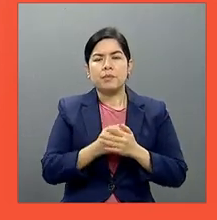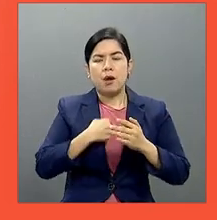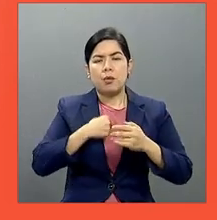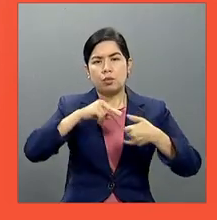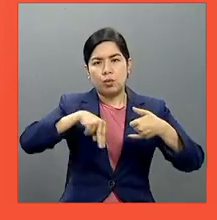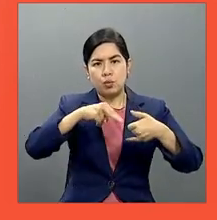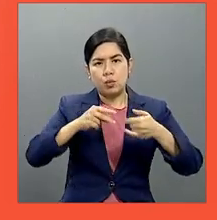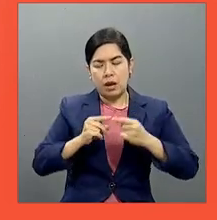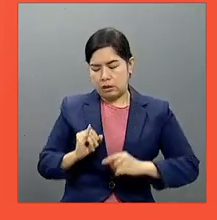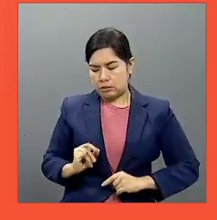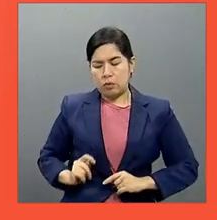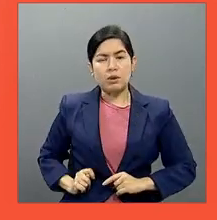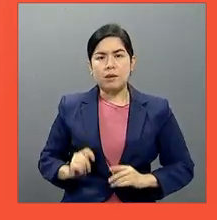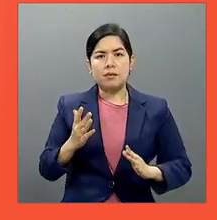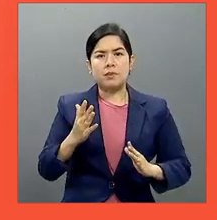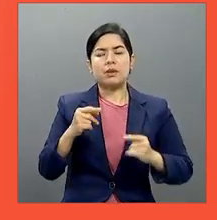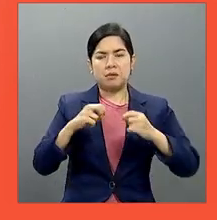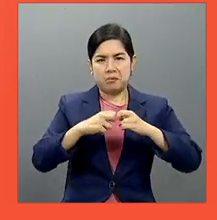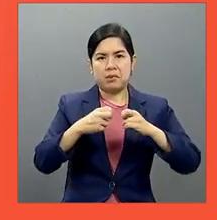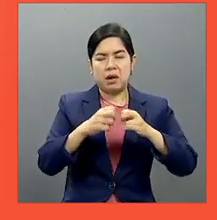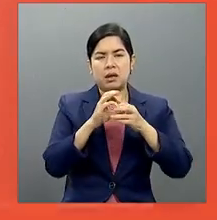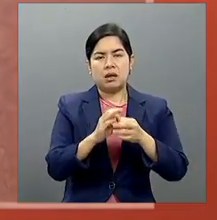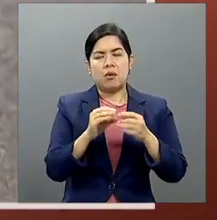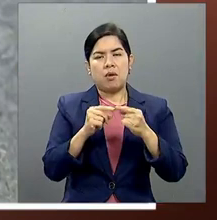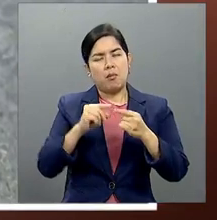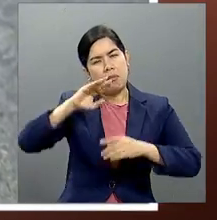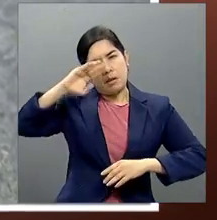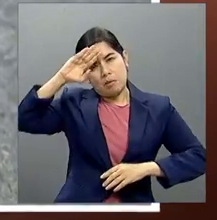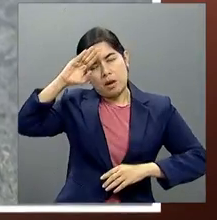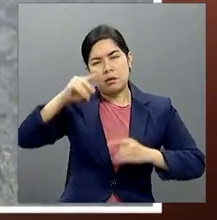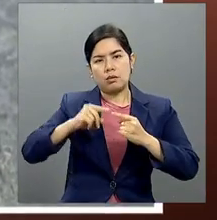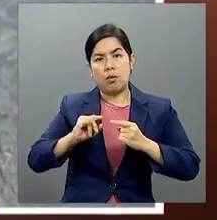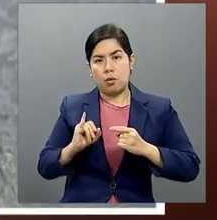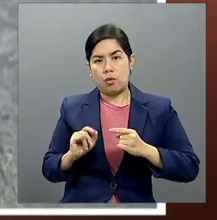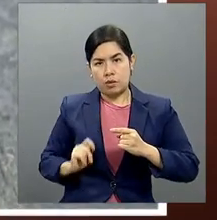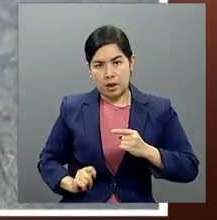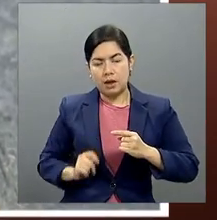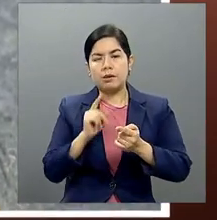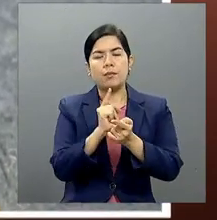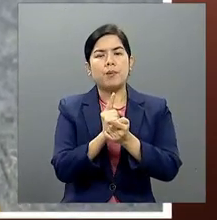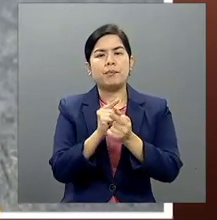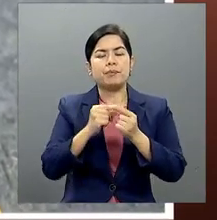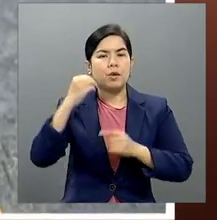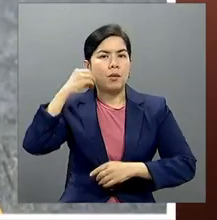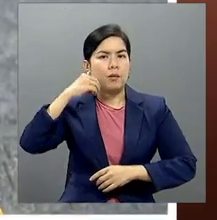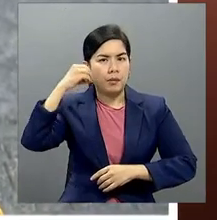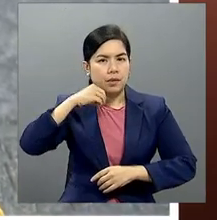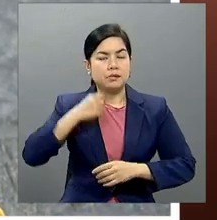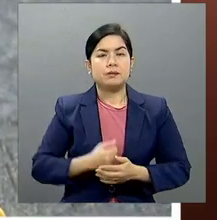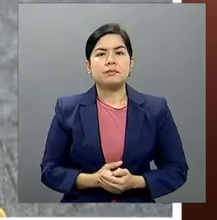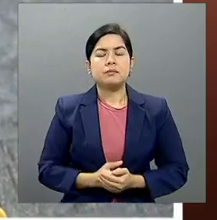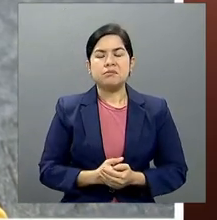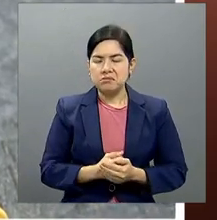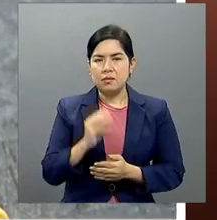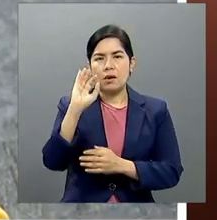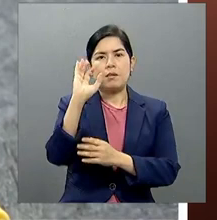ะทำให้เกิดเรื่องของโรคไตตามมาได้โรคไตที่เราพบได้บ่อยแล้วก็มีความสำคัญในระดับโรคเลยนะครับก็คือโ